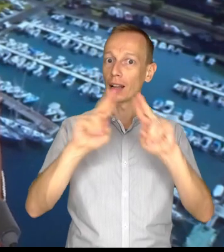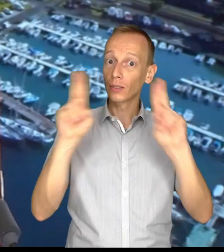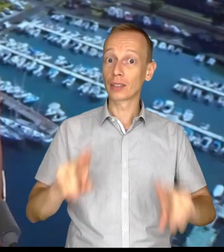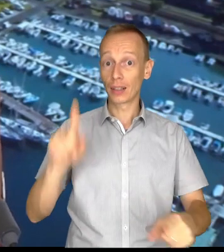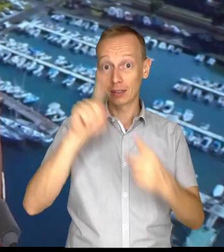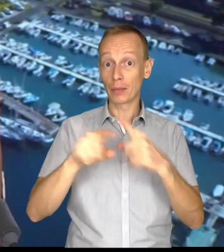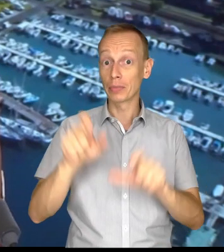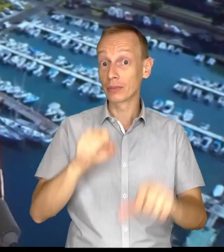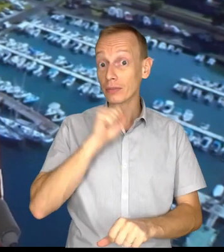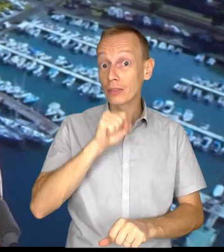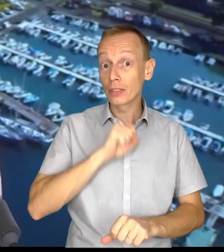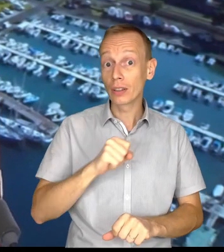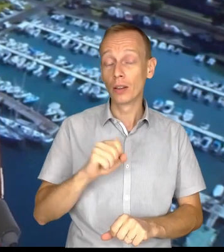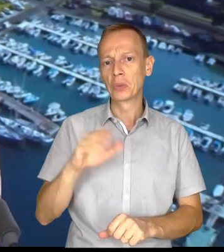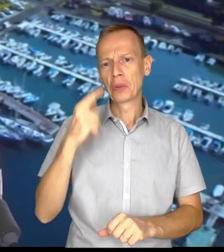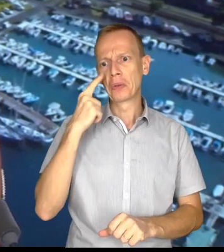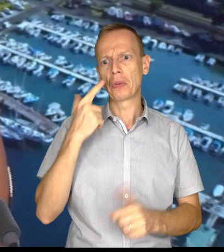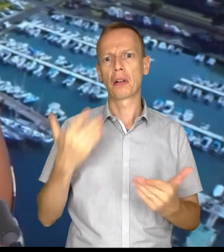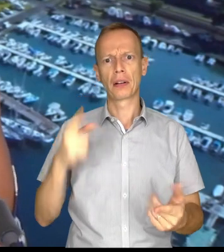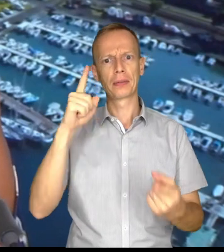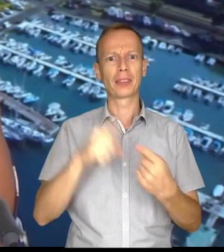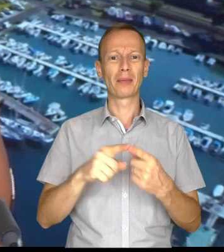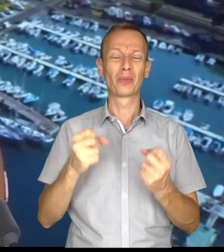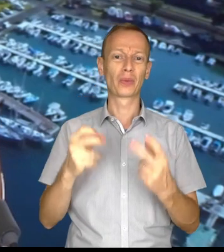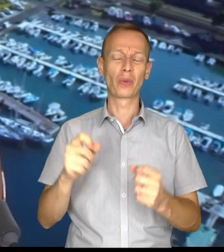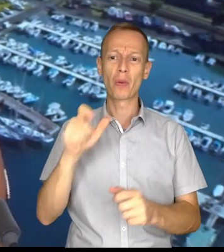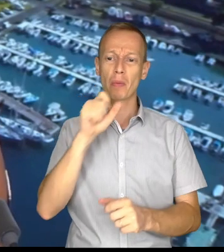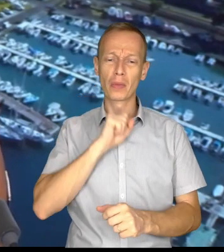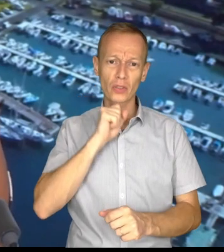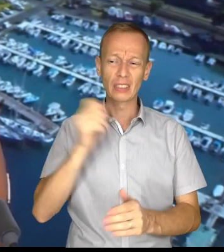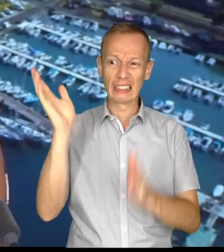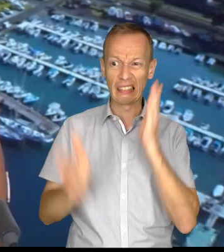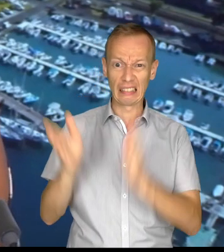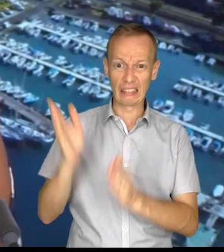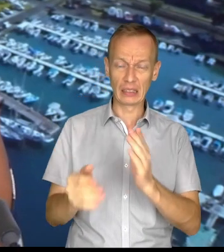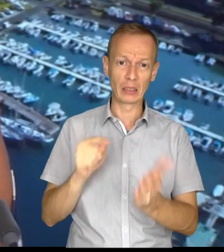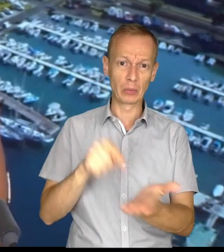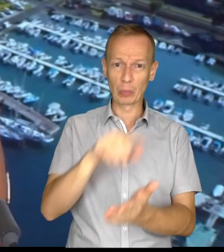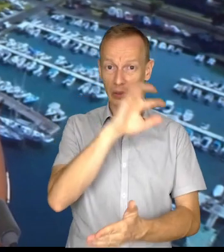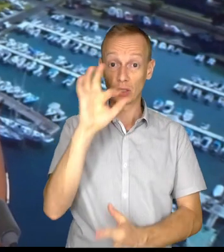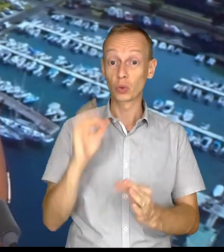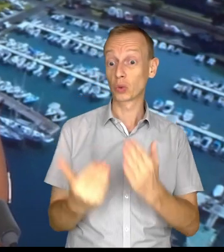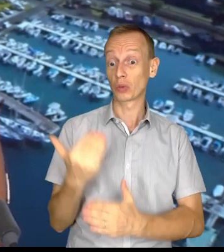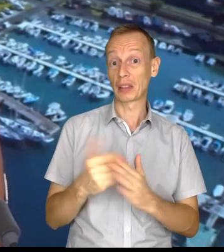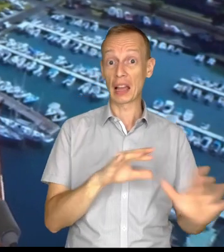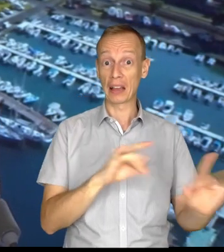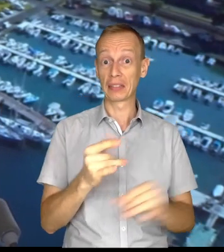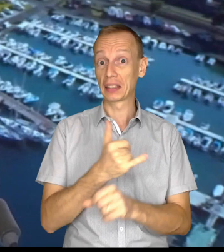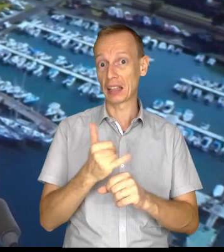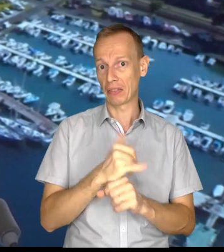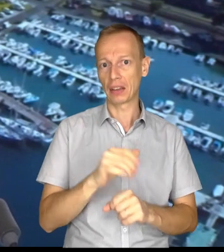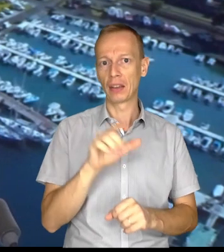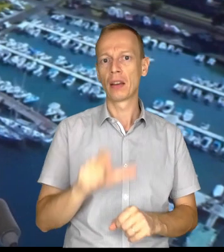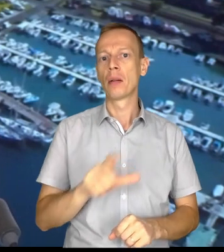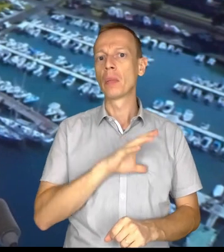donc l'occasion ce matin de faire un point sur les maltraitances subies par les seniors en Polynésie. Les précisions de l'invité café de ce matin,